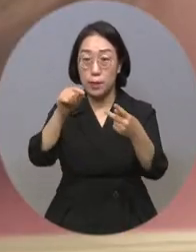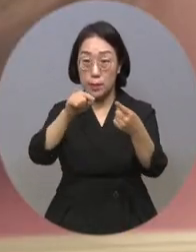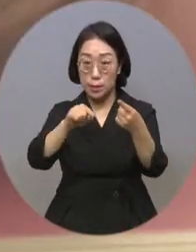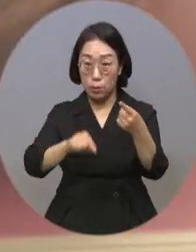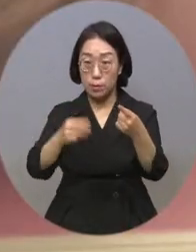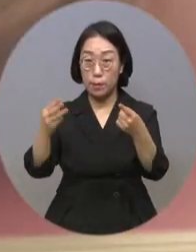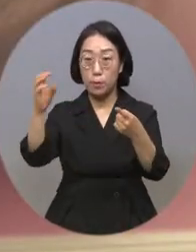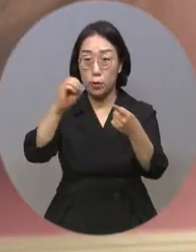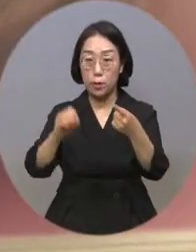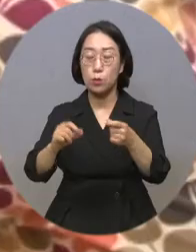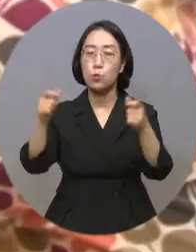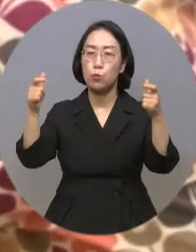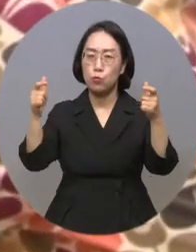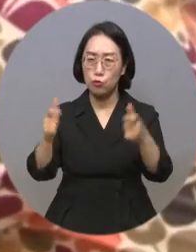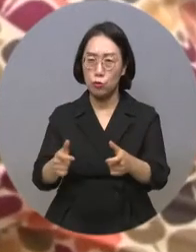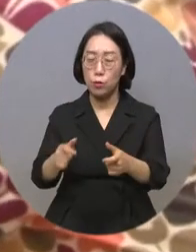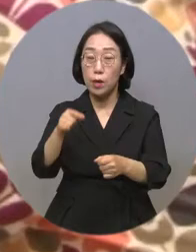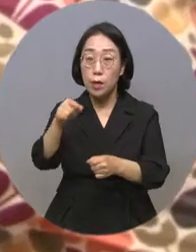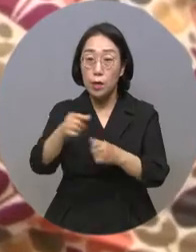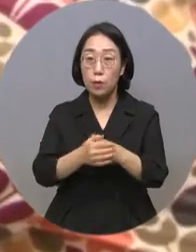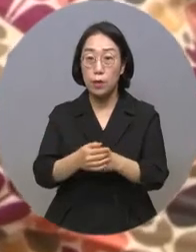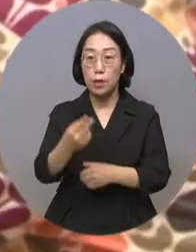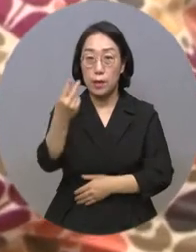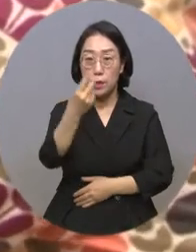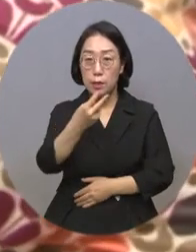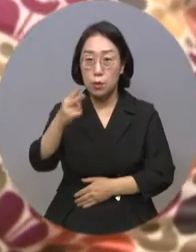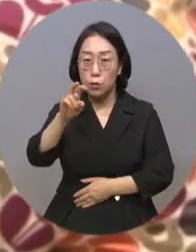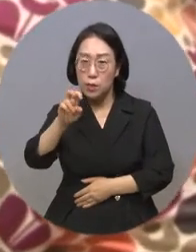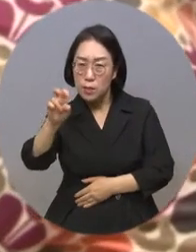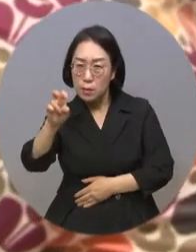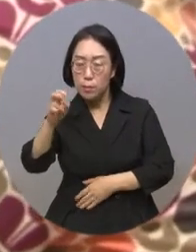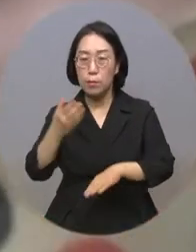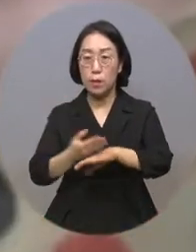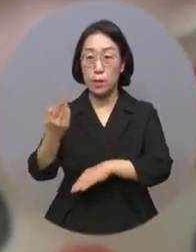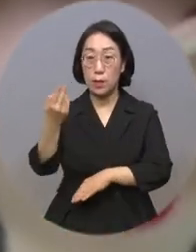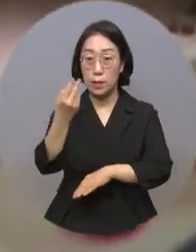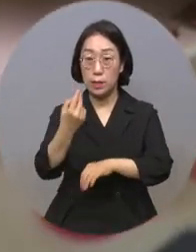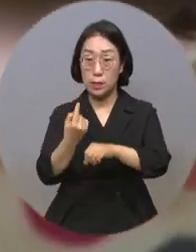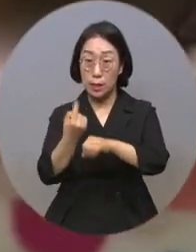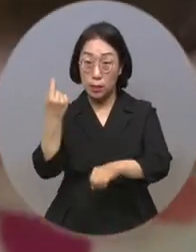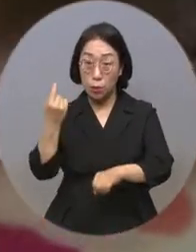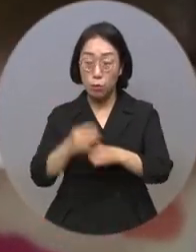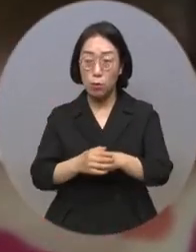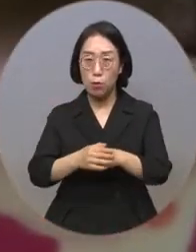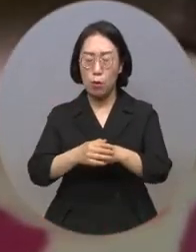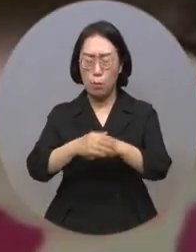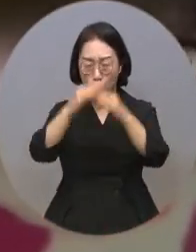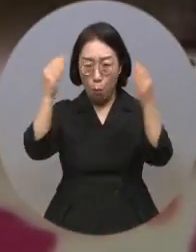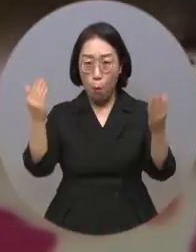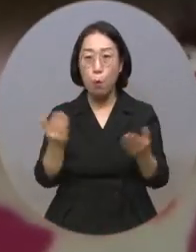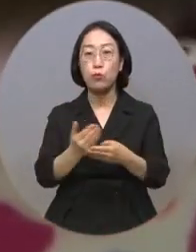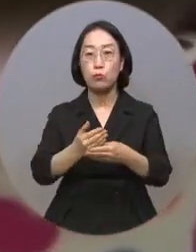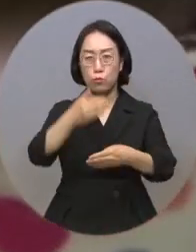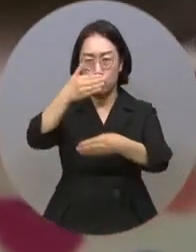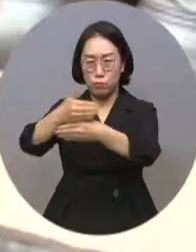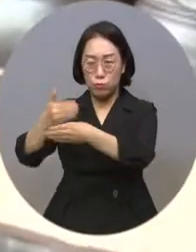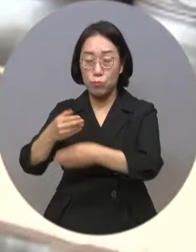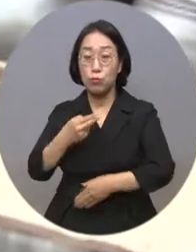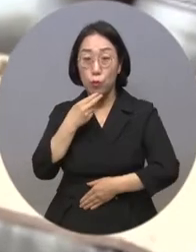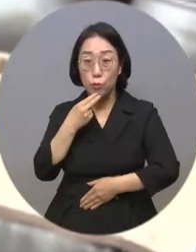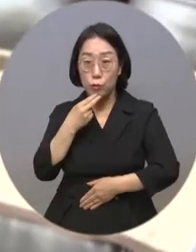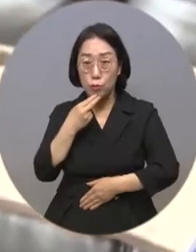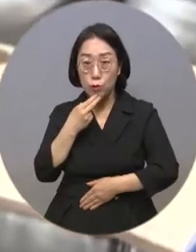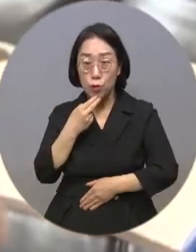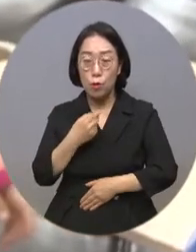소폭 감소했는데 이는 2020년과 달리 전국적인 휴원 휴교가 없어 자녀 돌봄을 위한